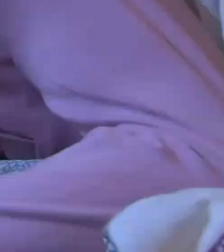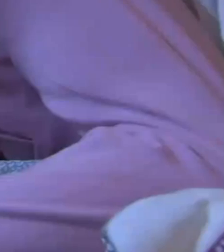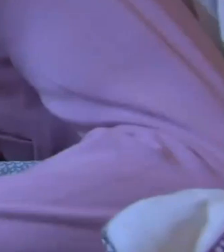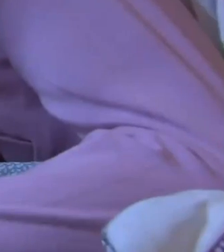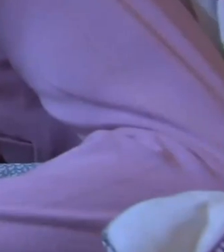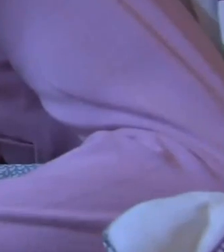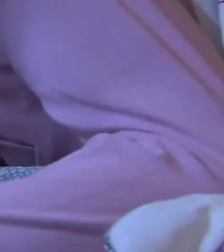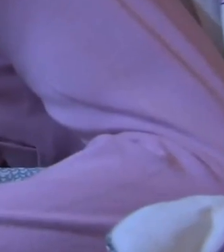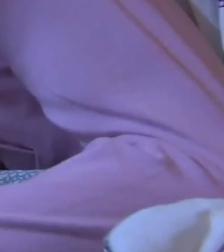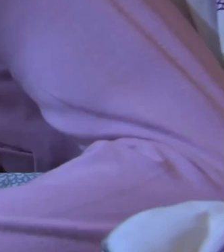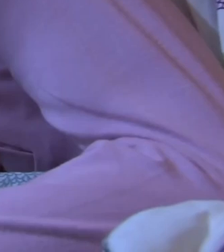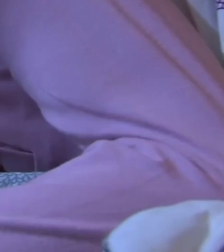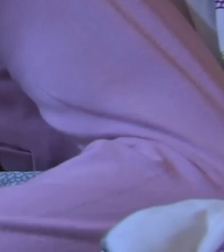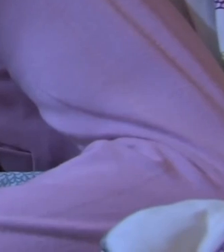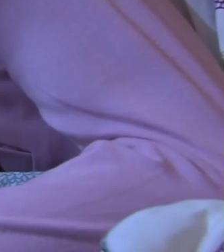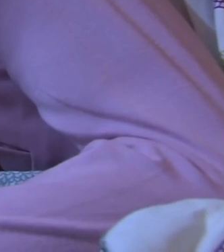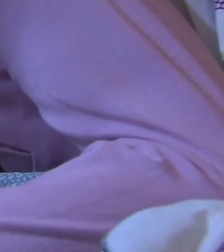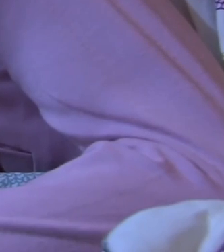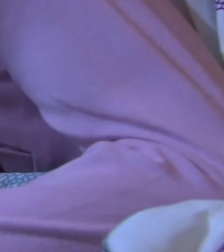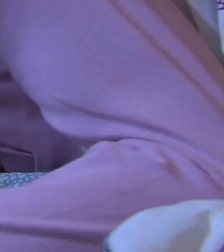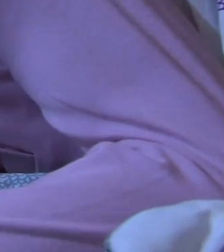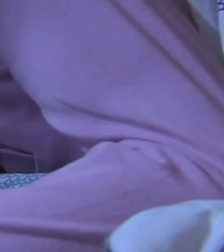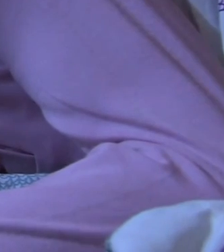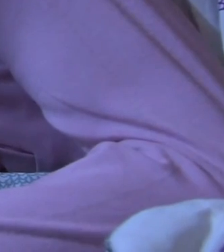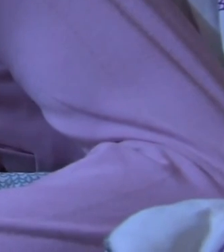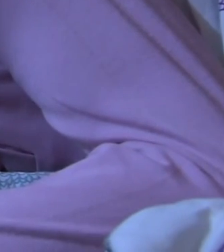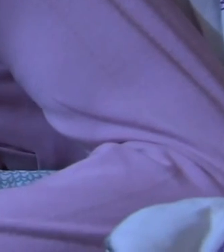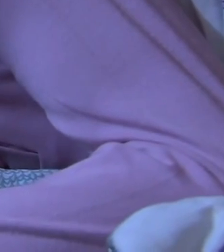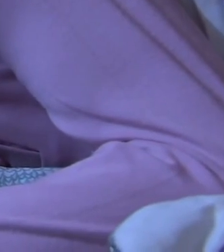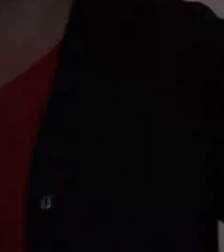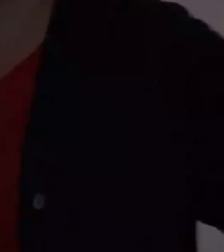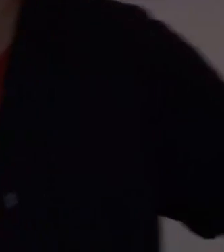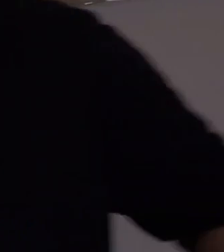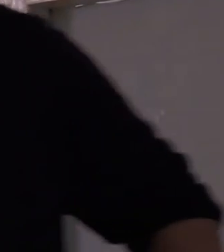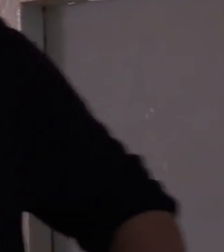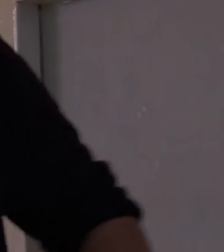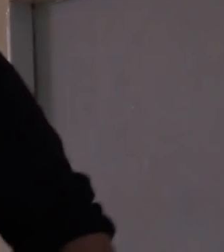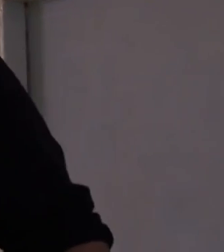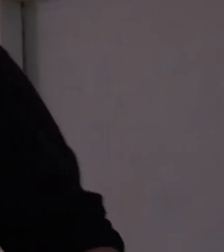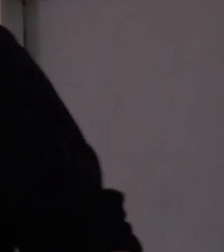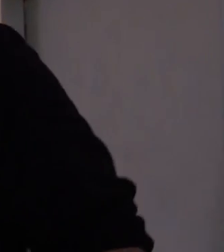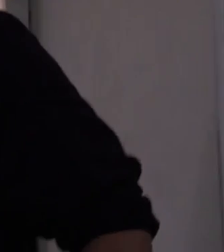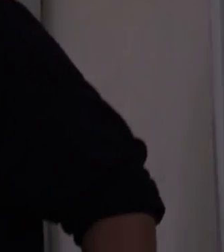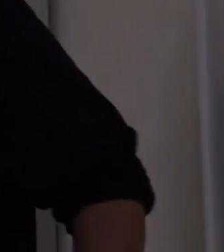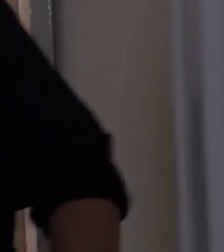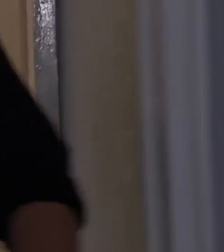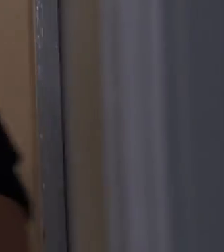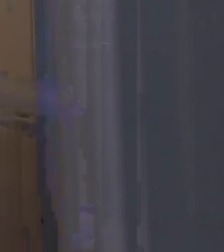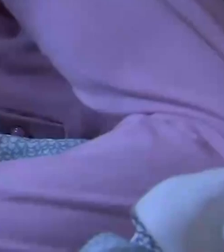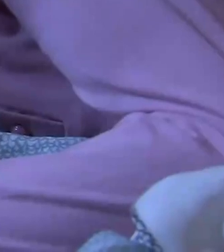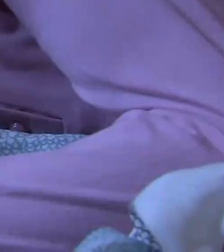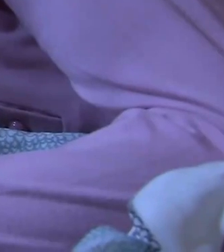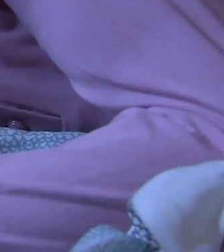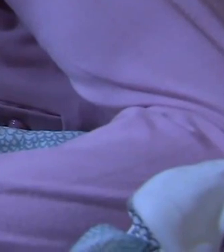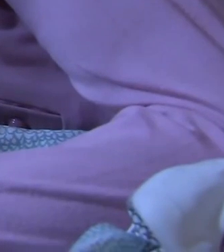gidiyor. Yasemin arkasından başını çevirip şöyle bir baktı. Yüzü ağlamaklı. Sevim ışığı kapattı, eli kapının kolunda